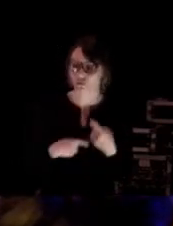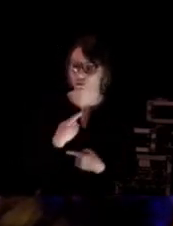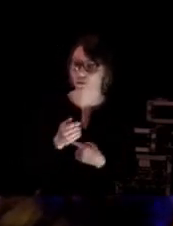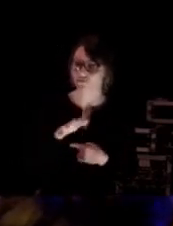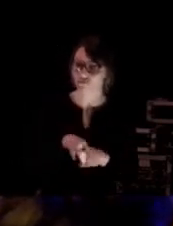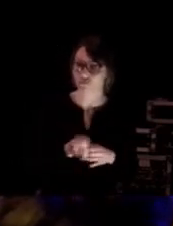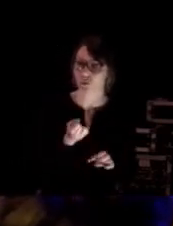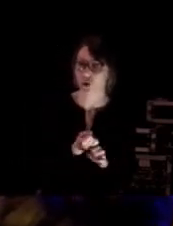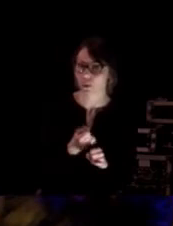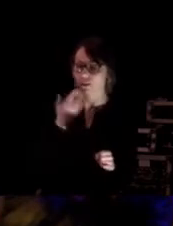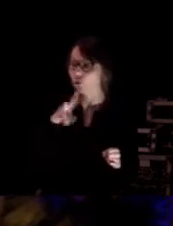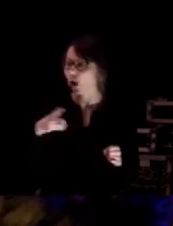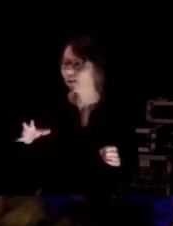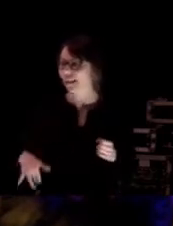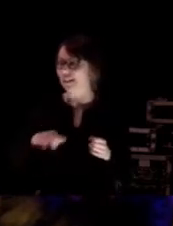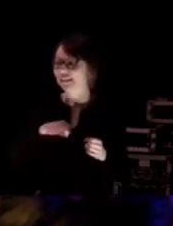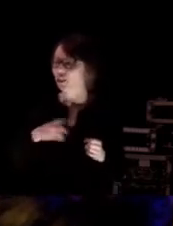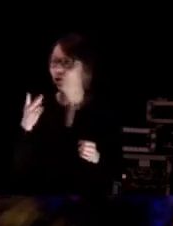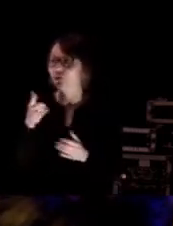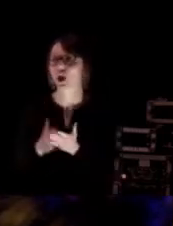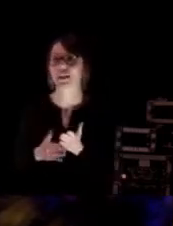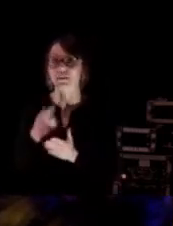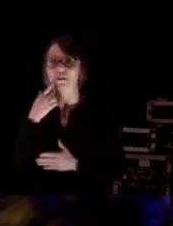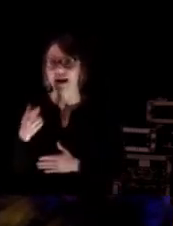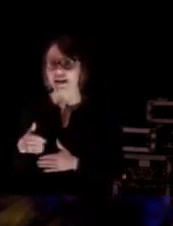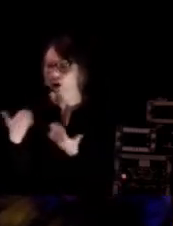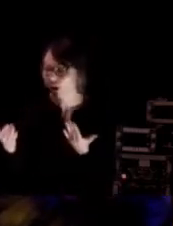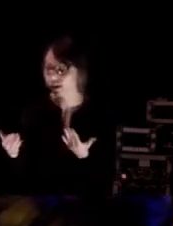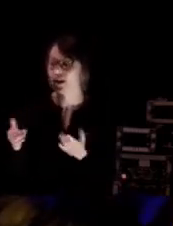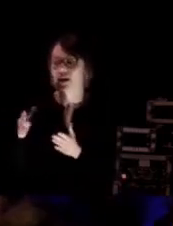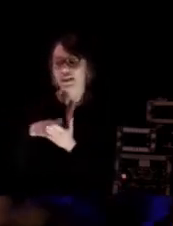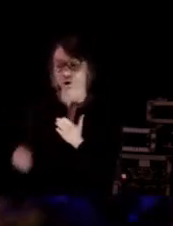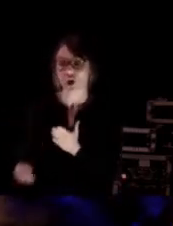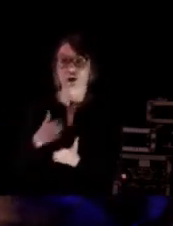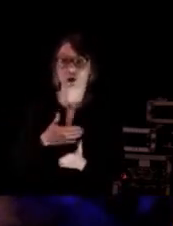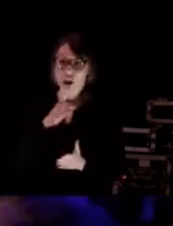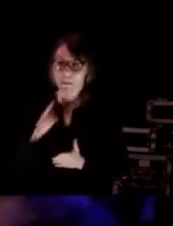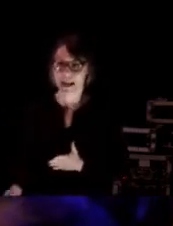noen ber det, vær noen andre enn deg selv, 7,5 timer om dagen, da blir du sykemeldt. Ja.